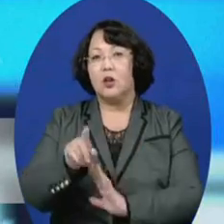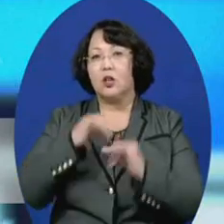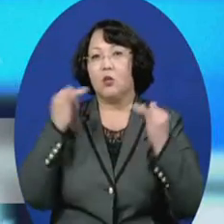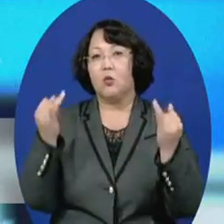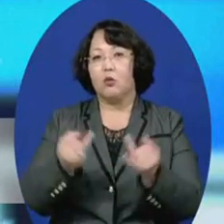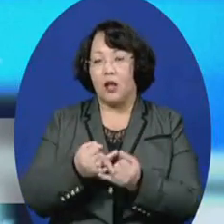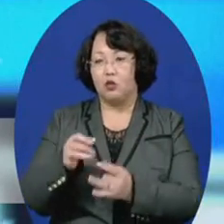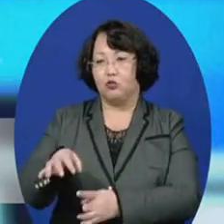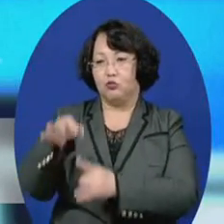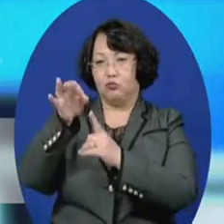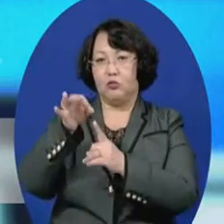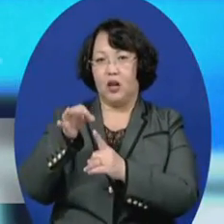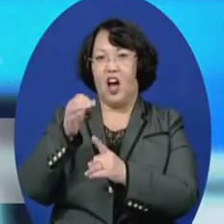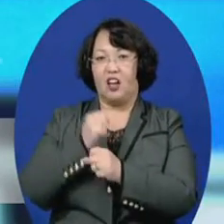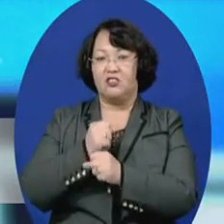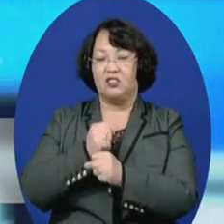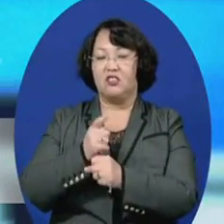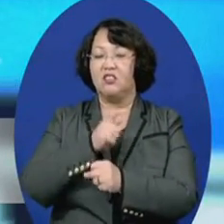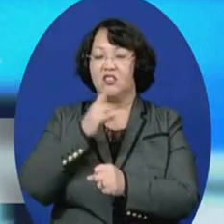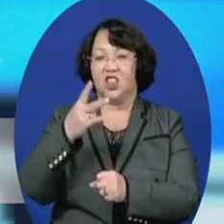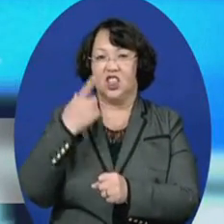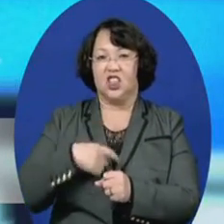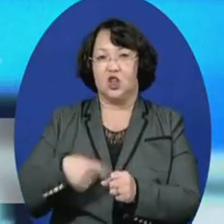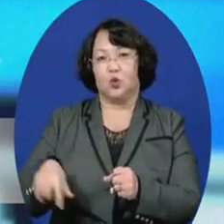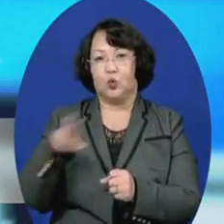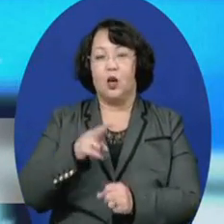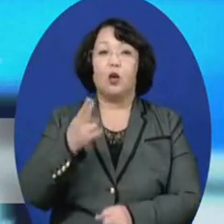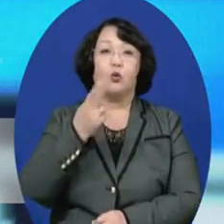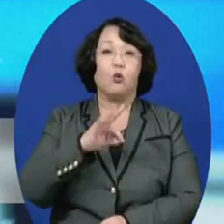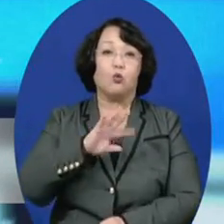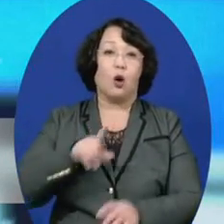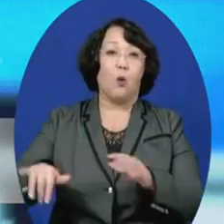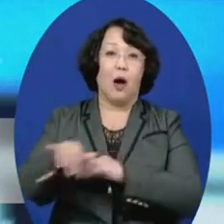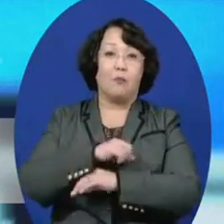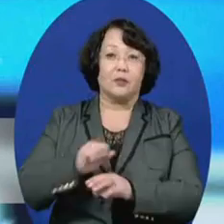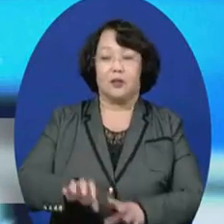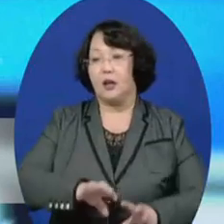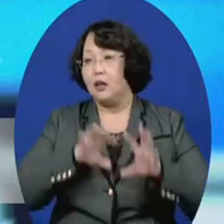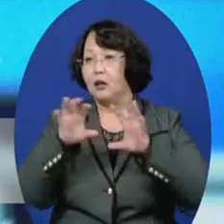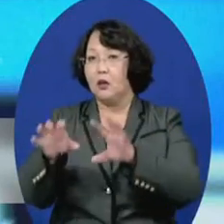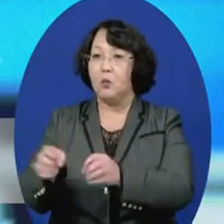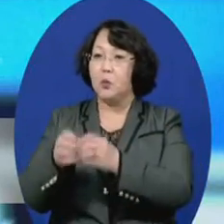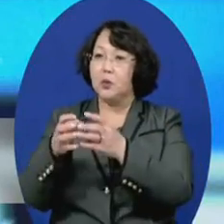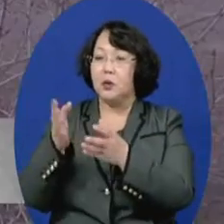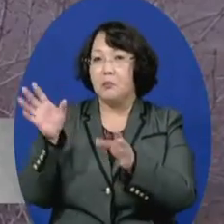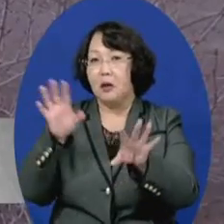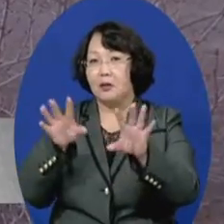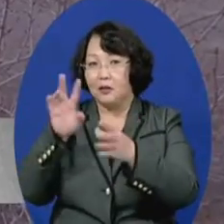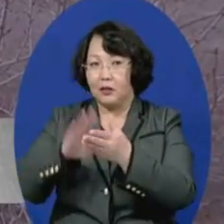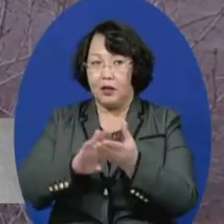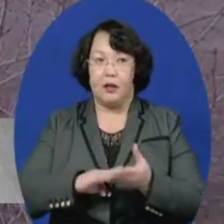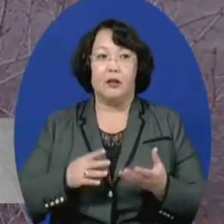Улсын хурлаас томилогдсон ажлын эсгийн гишүүд энэ удаад Дундгуй аймгийн зарим суманд ажиллаж ажлын явцтай танилцсан байна.